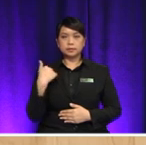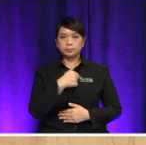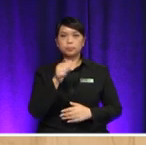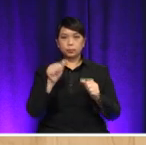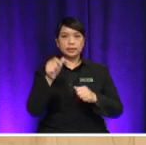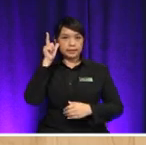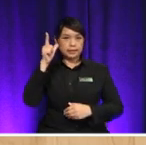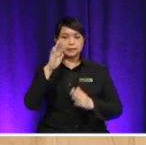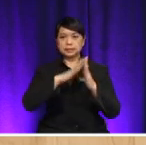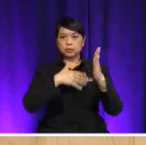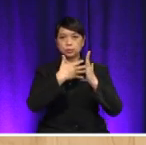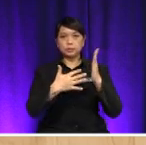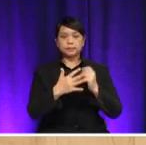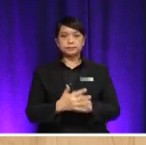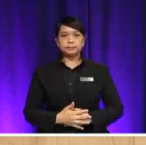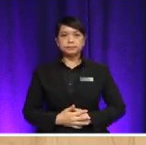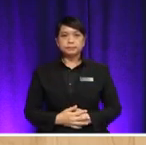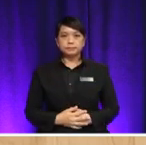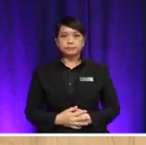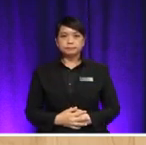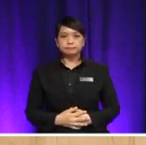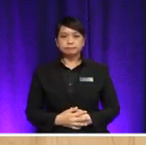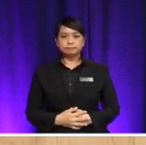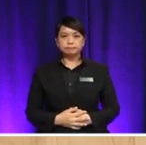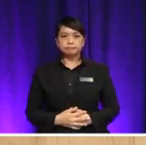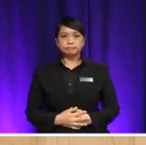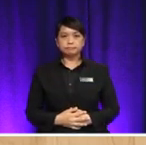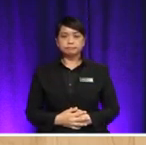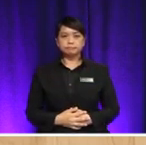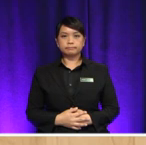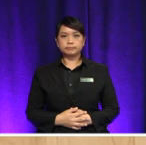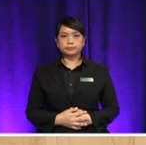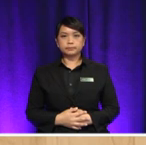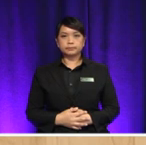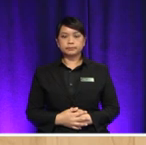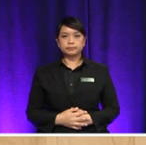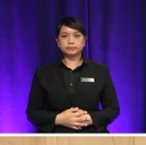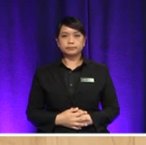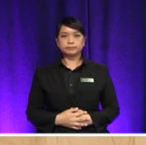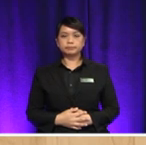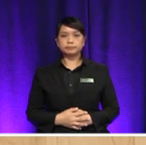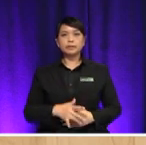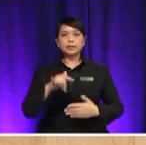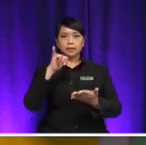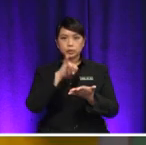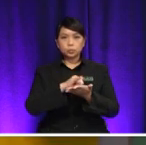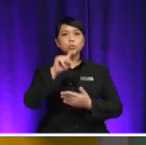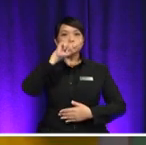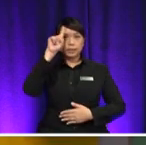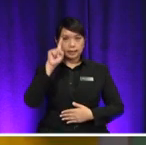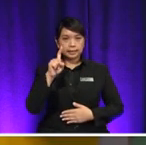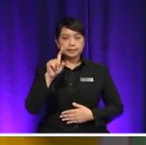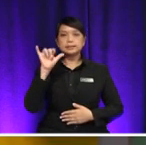majalah pada tahun 2017 berasaskan tahun 2000 adalah sebanyak 1.45 oke itu soalan yang